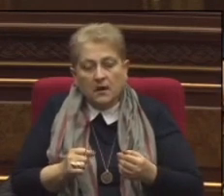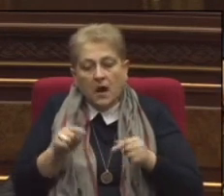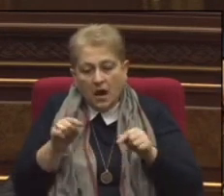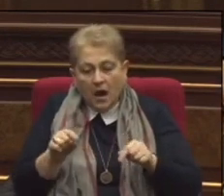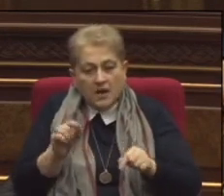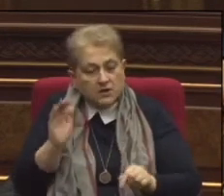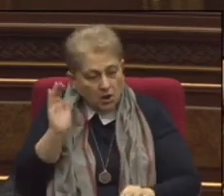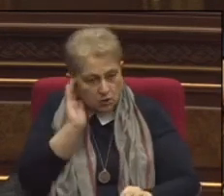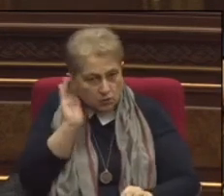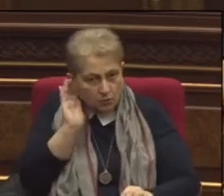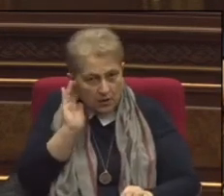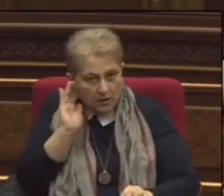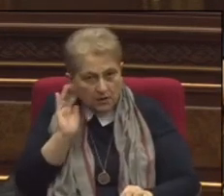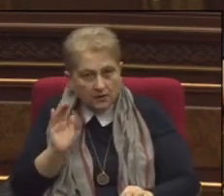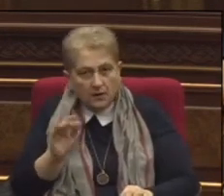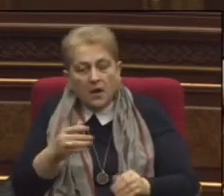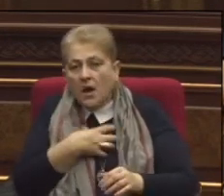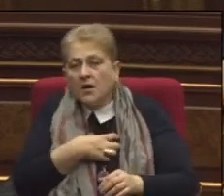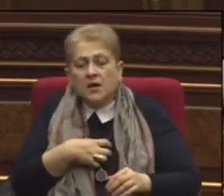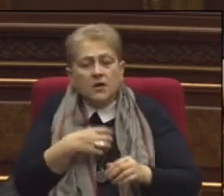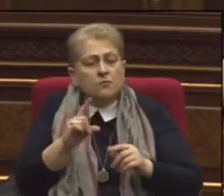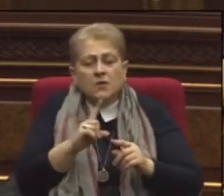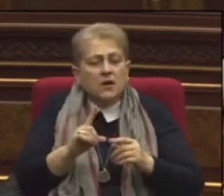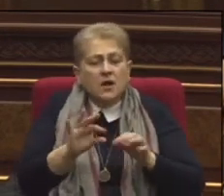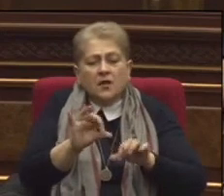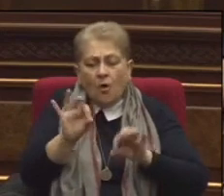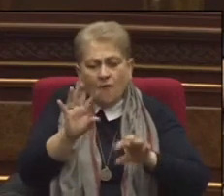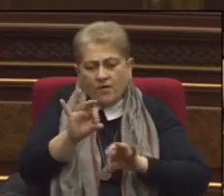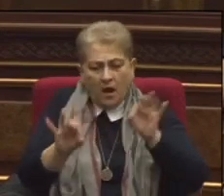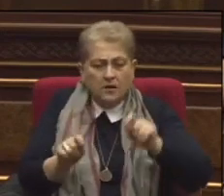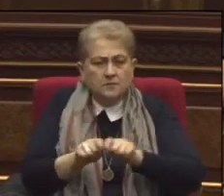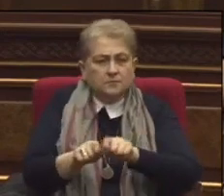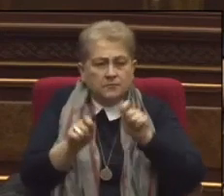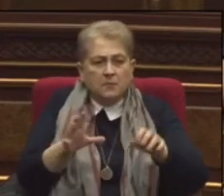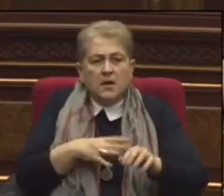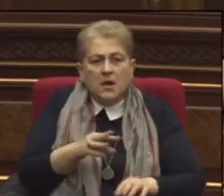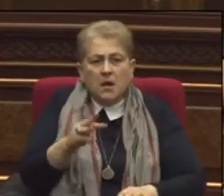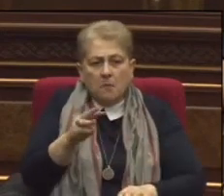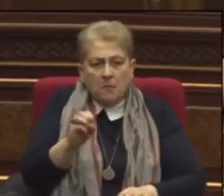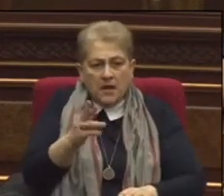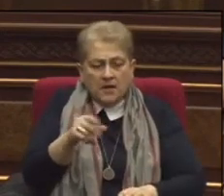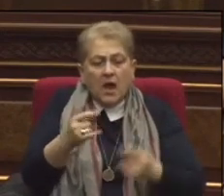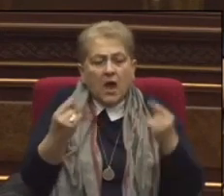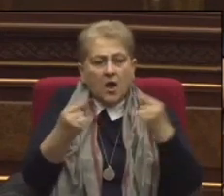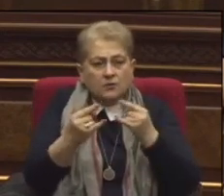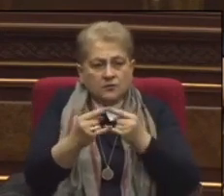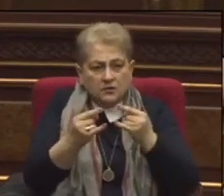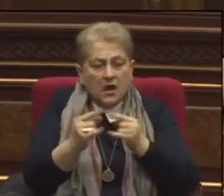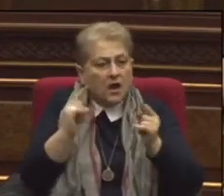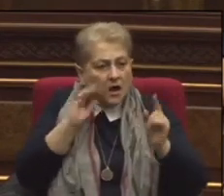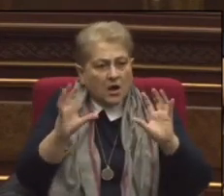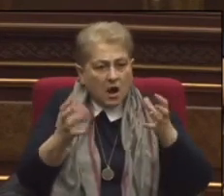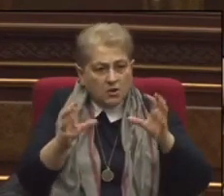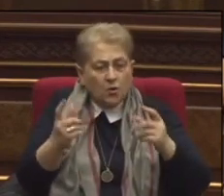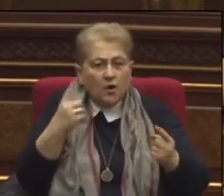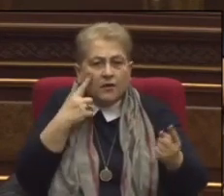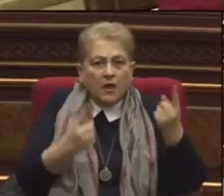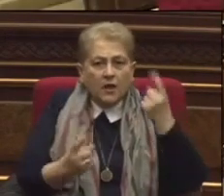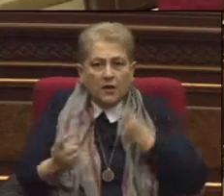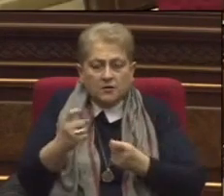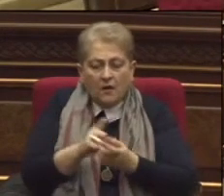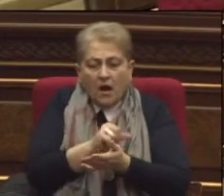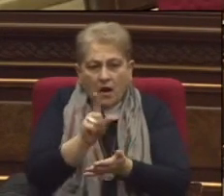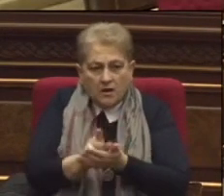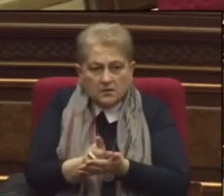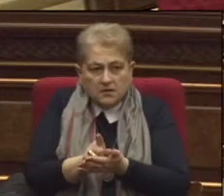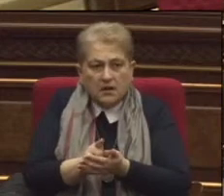այս լսումների հիմնական նախաձեռնողին, մեդիայի, հեռուստատեսության, ռադիոյի և տեղեկատվության